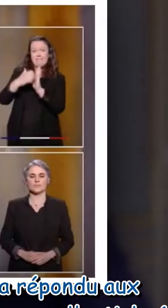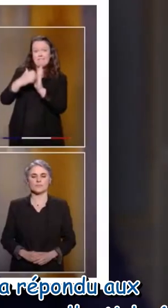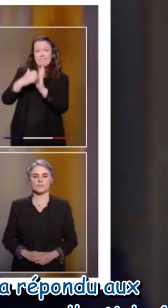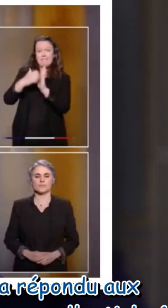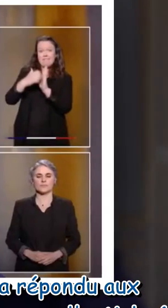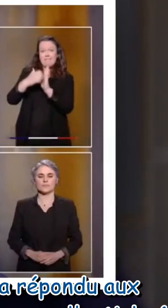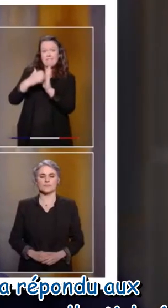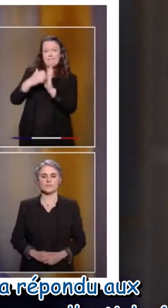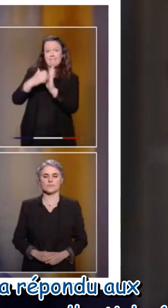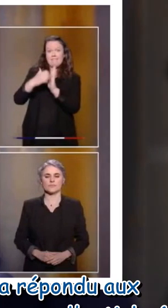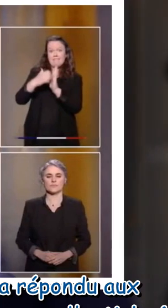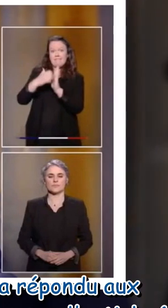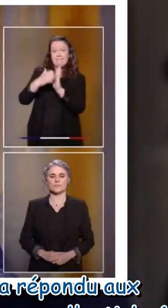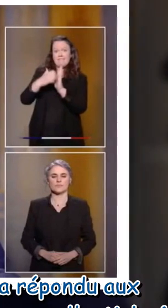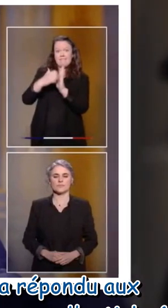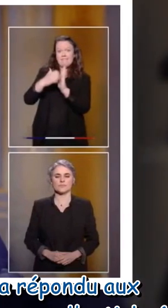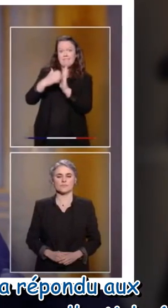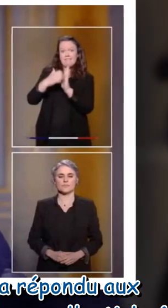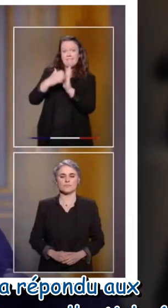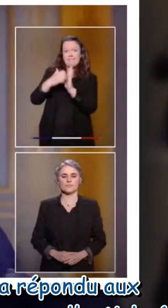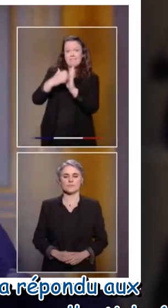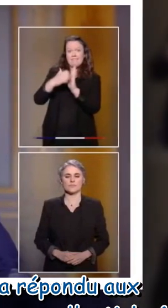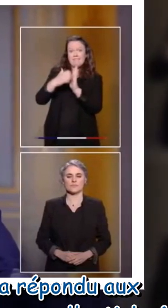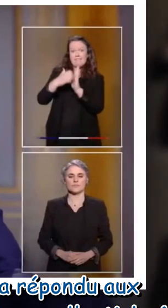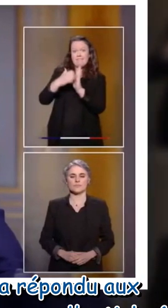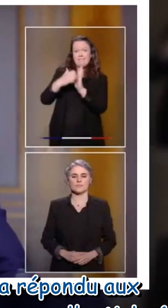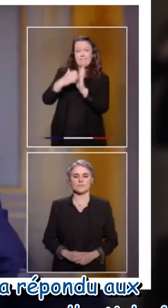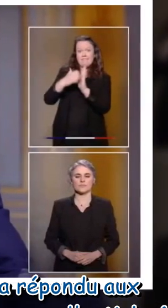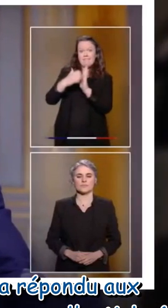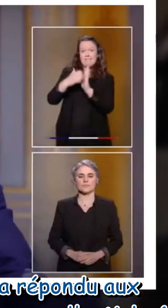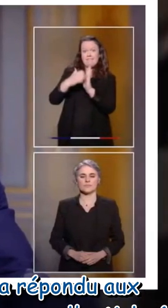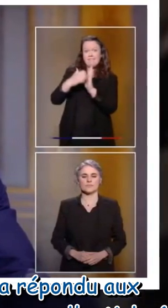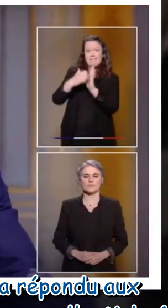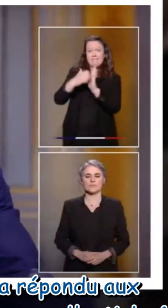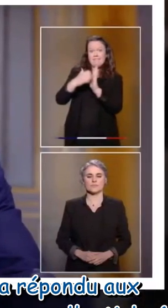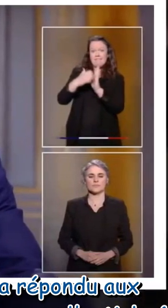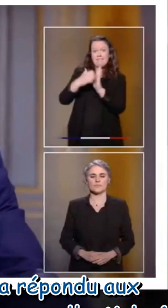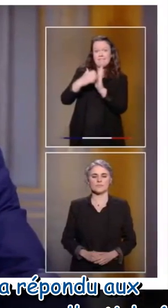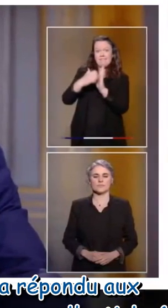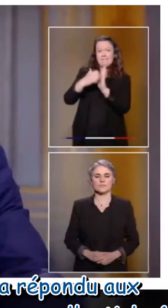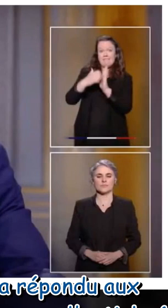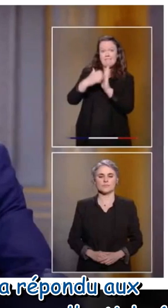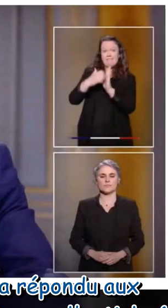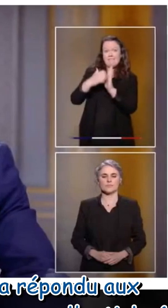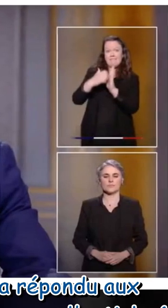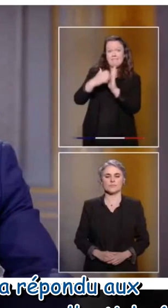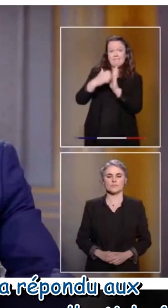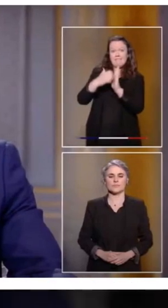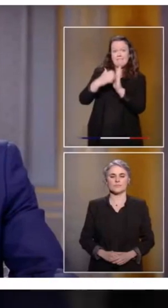Ce mercredi 22 mars, Emmanuel Macron a répondu aux questions de TF1 et France 2 suite à l'adoption par l'article